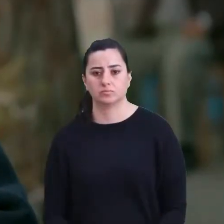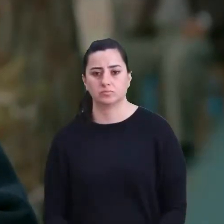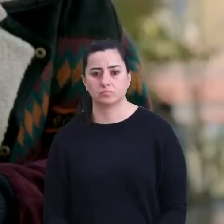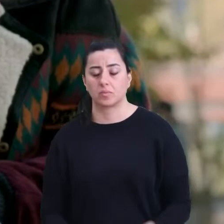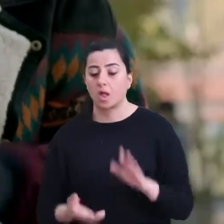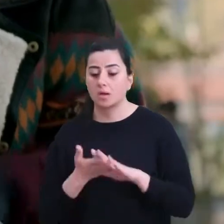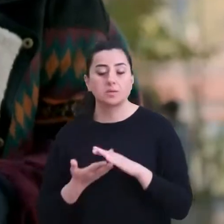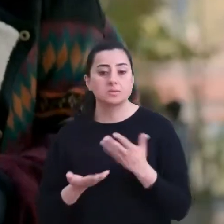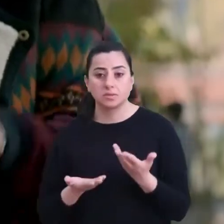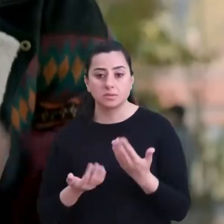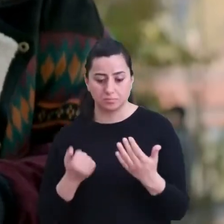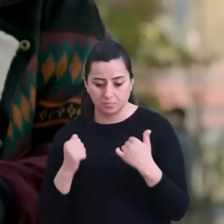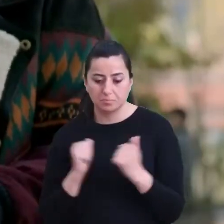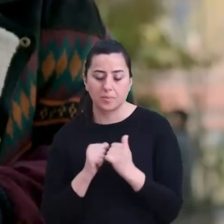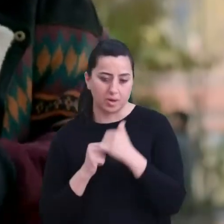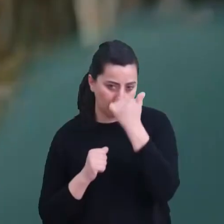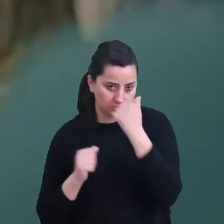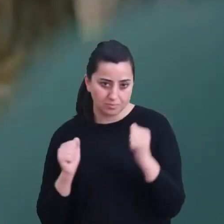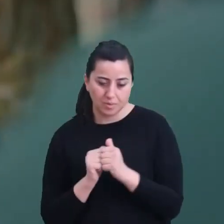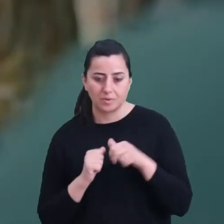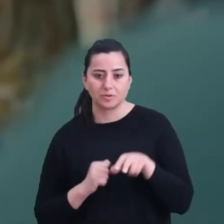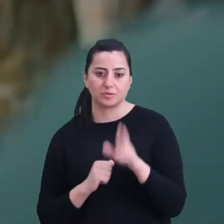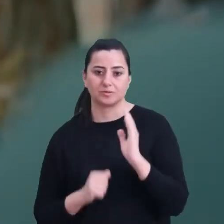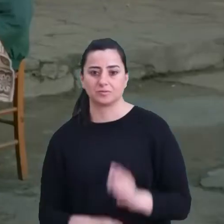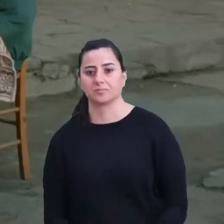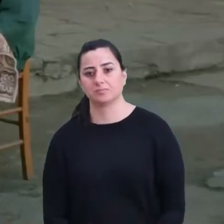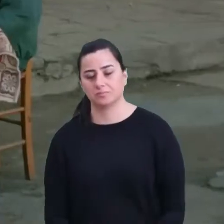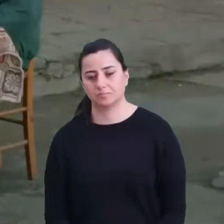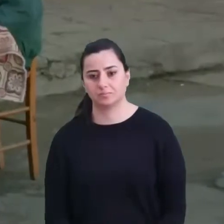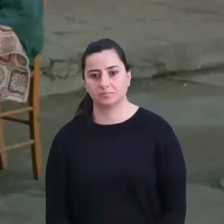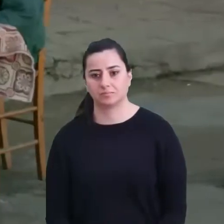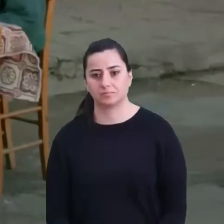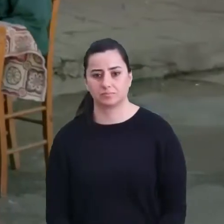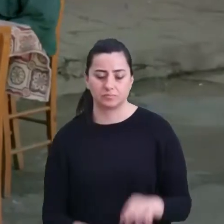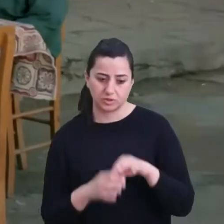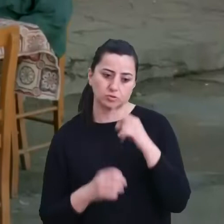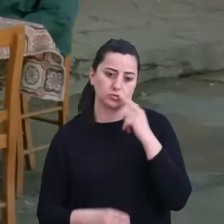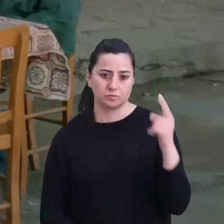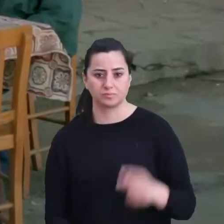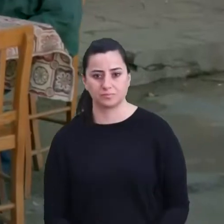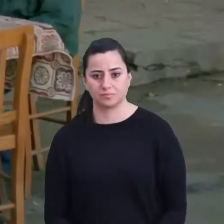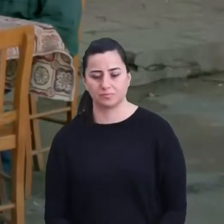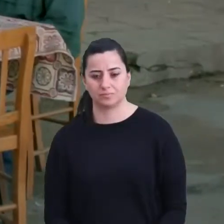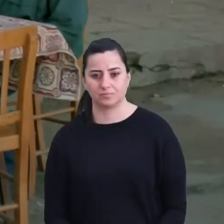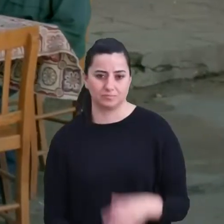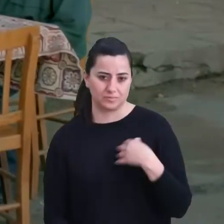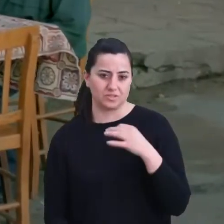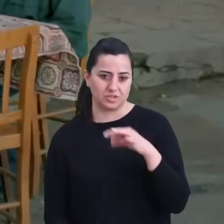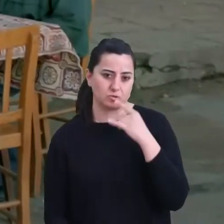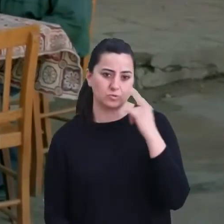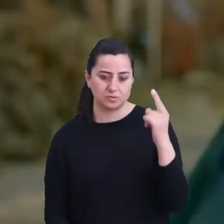demek? Ancı beraber, gancı beraber demek. Gülüm beni. Ha? Şimdi çay söyleyeceğiz. Ben çay